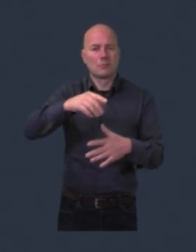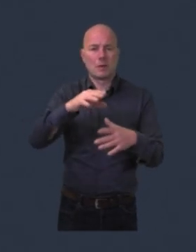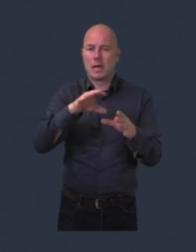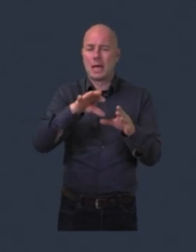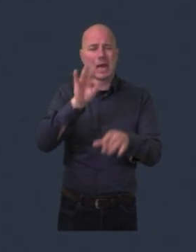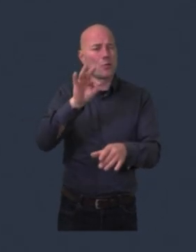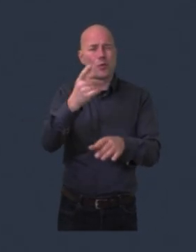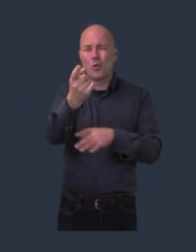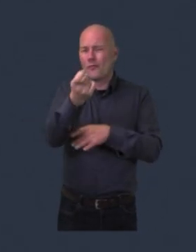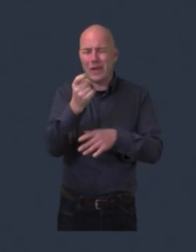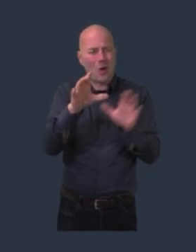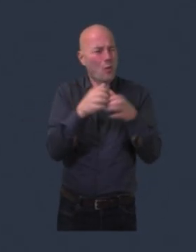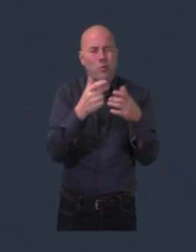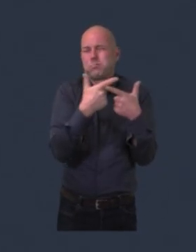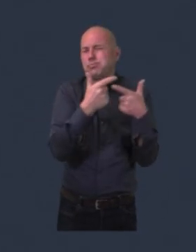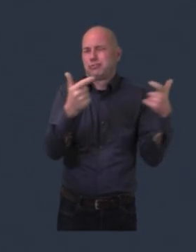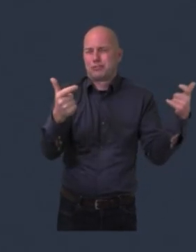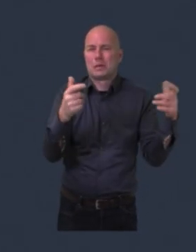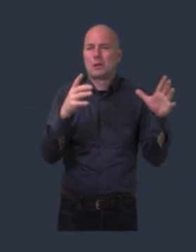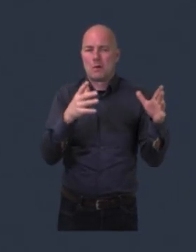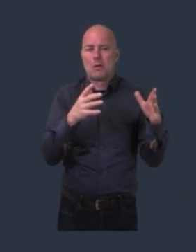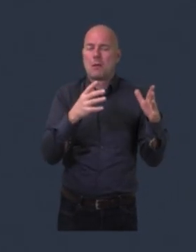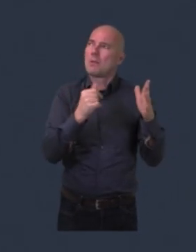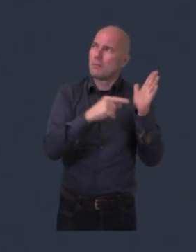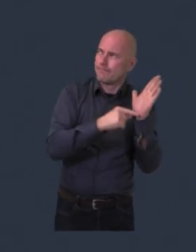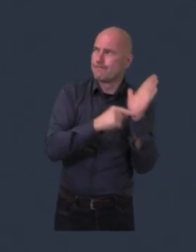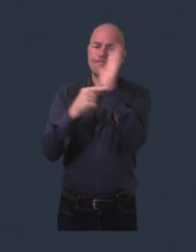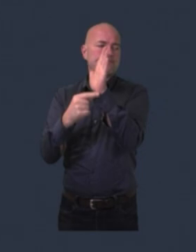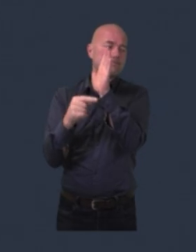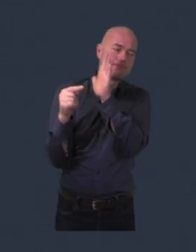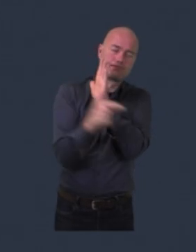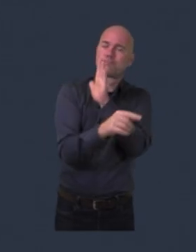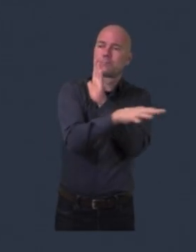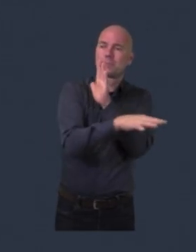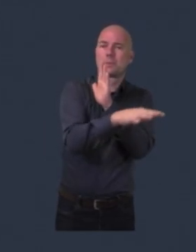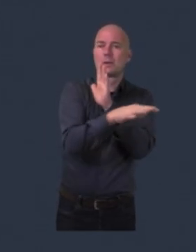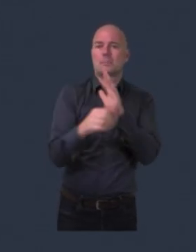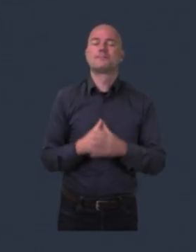du cri d'une génération qui ne veut pas devenir une victime collatérale de la crise sanitaire. Merci.